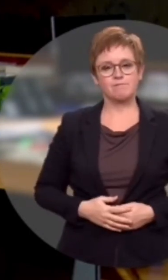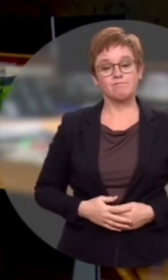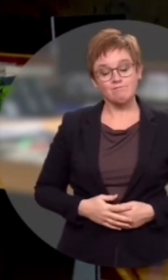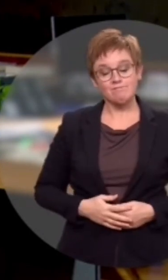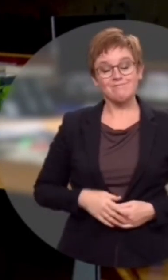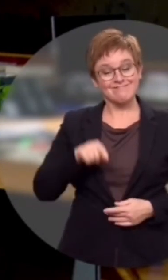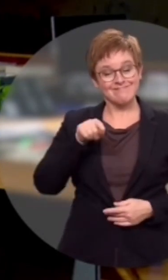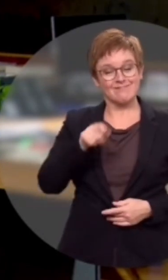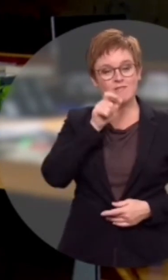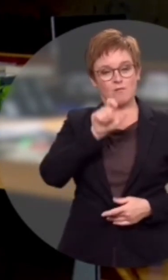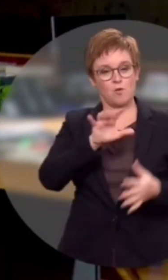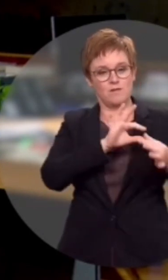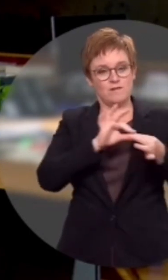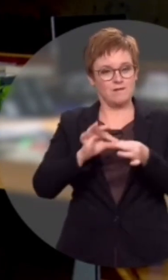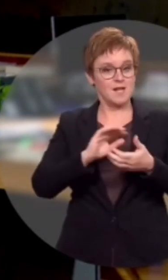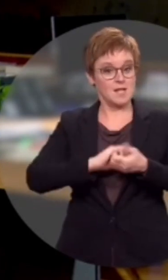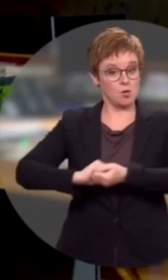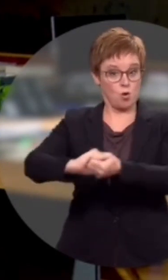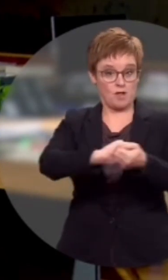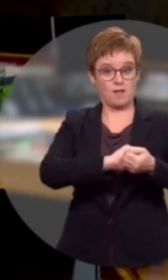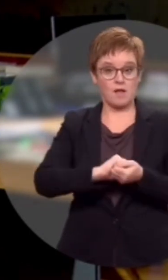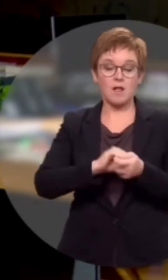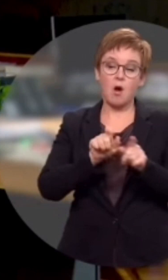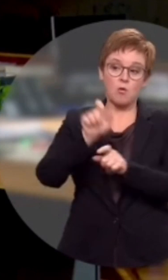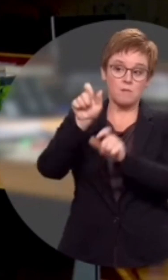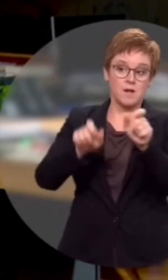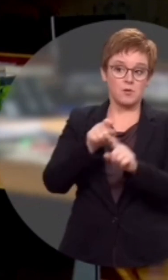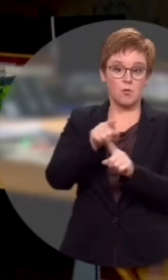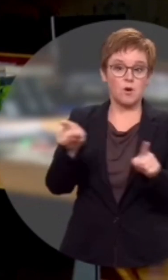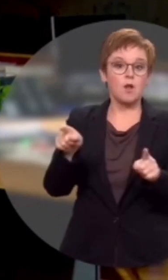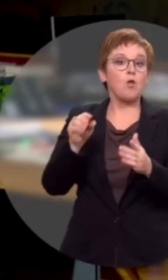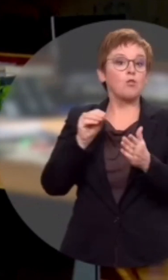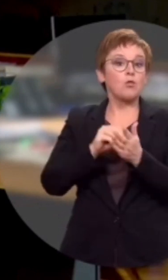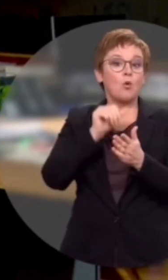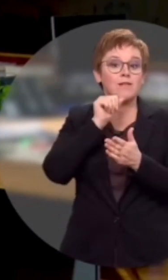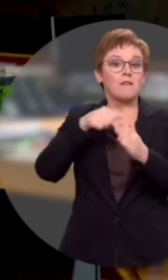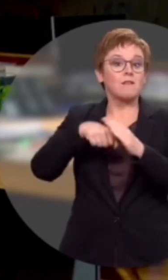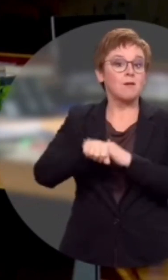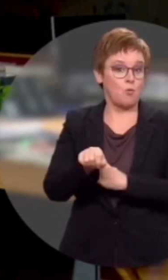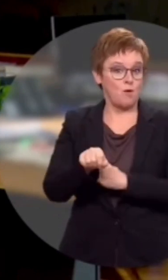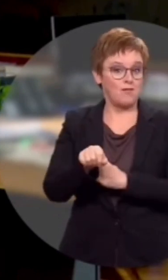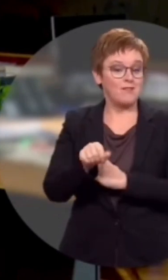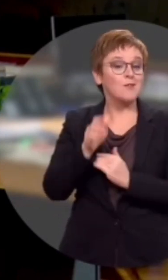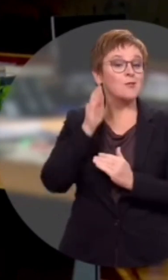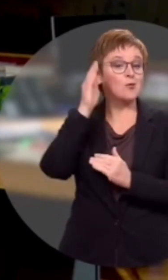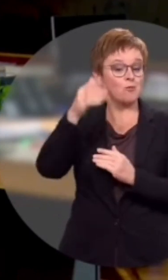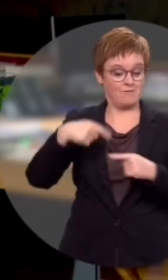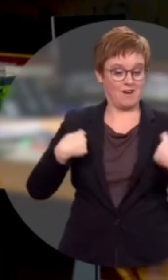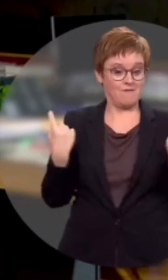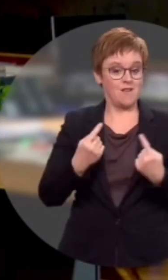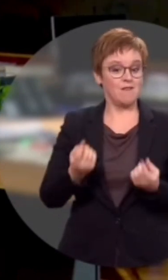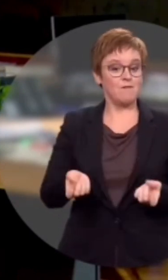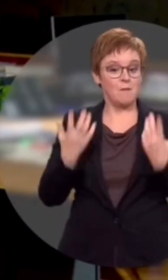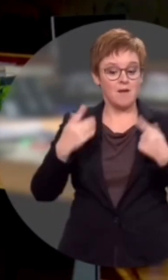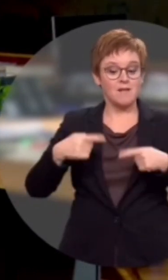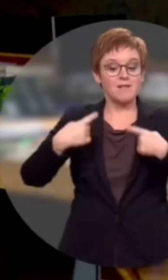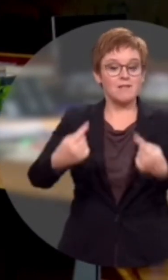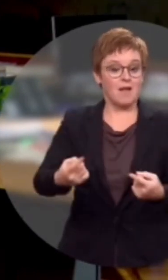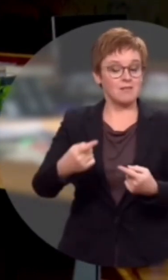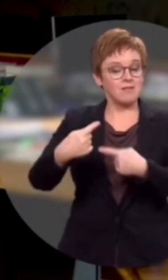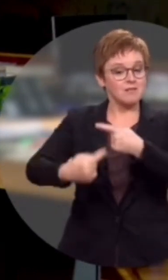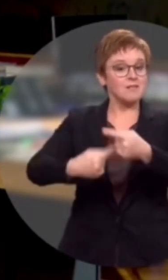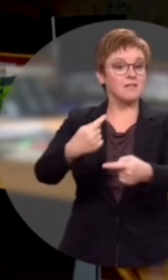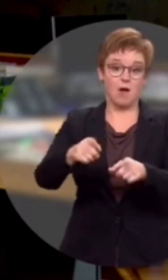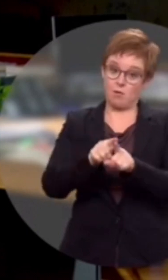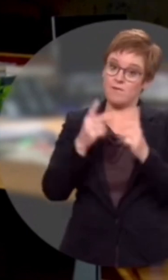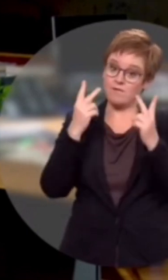Diese Solidarität muss auch für jene gelten, die noch nicht auf der Welt sind, sondern nach uns kommen. Auch